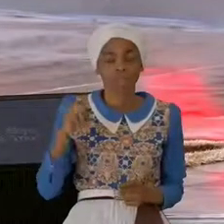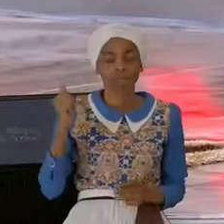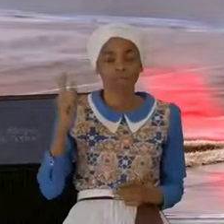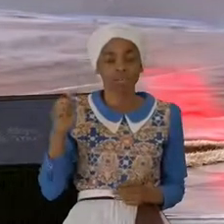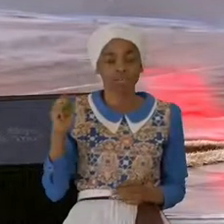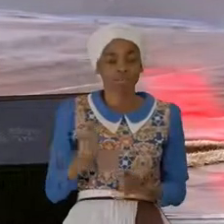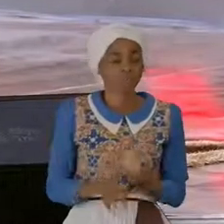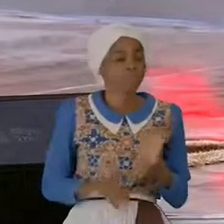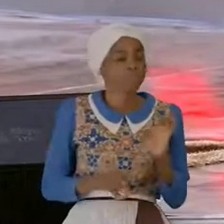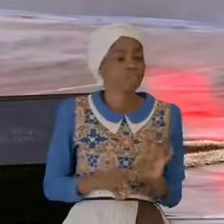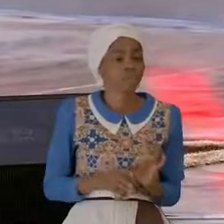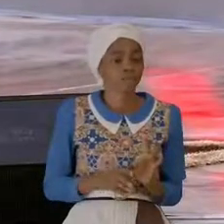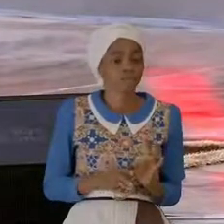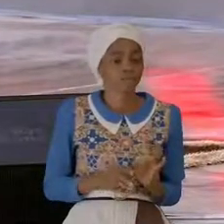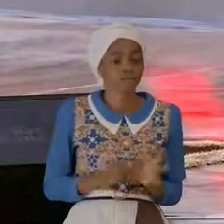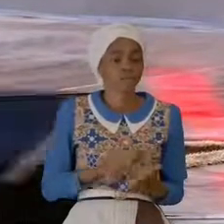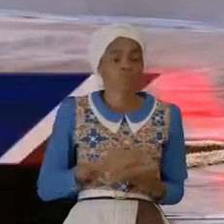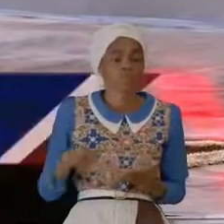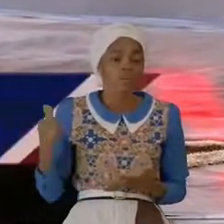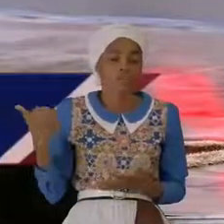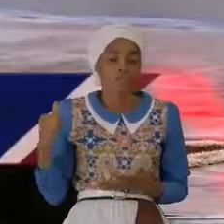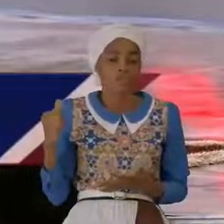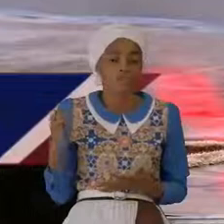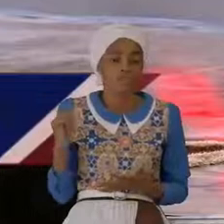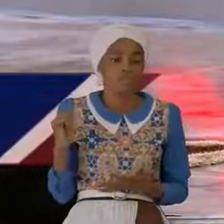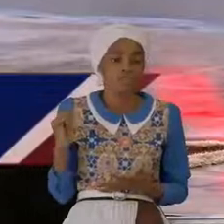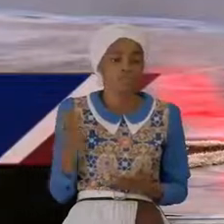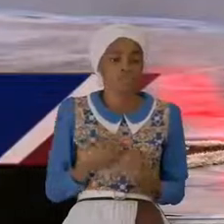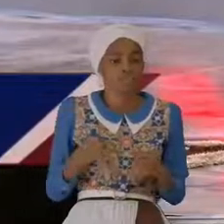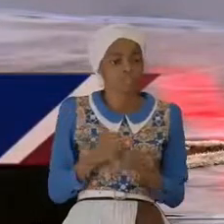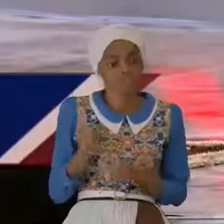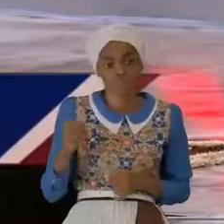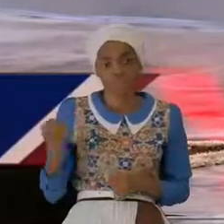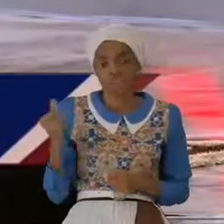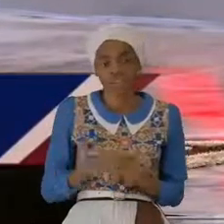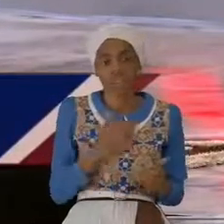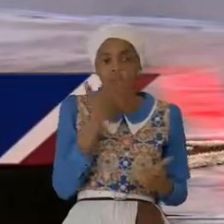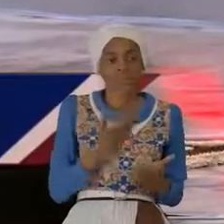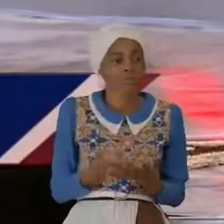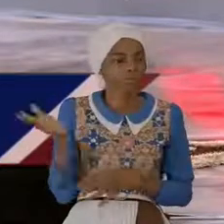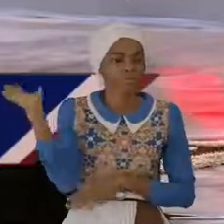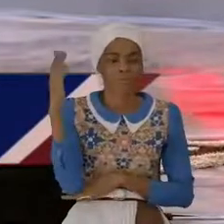Allons à Matthieu 7. Matthieu 7, 17.